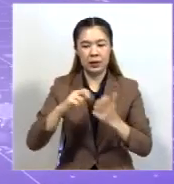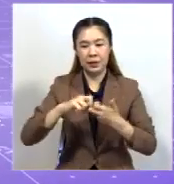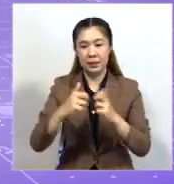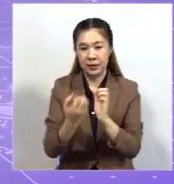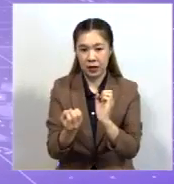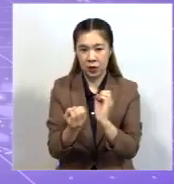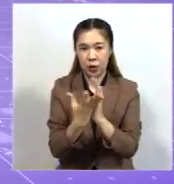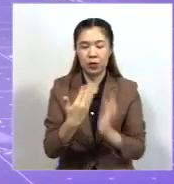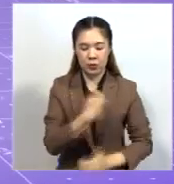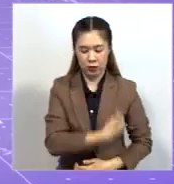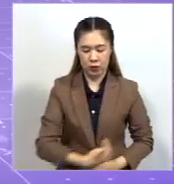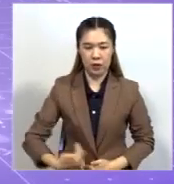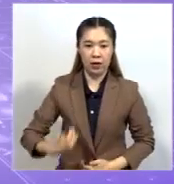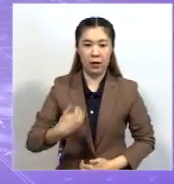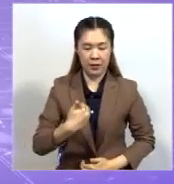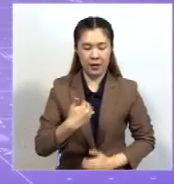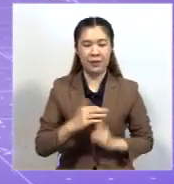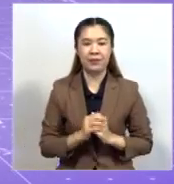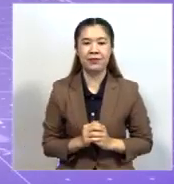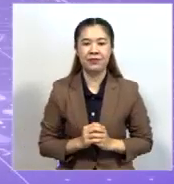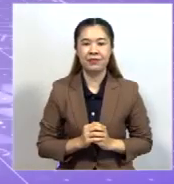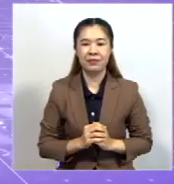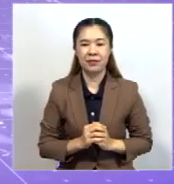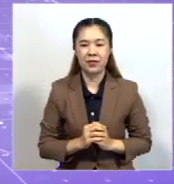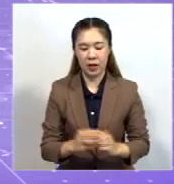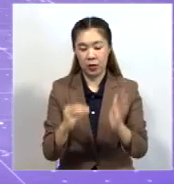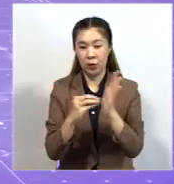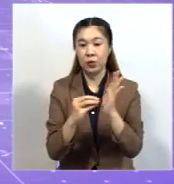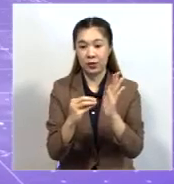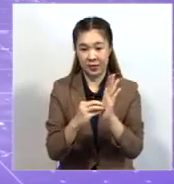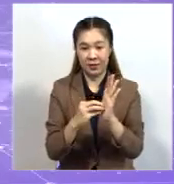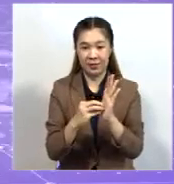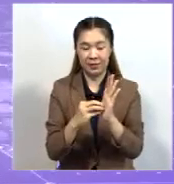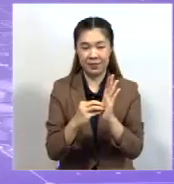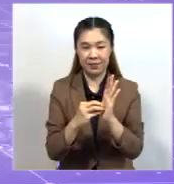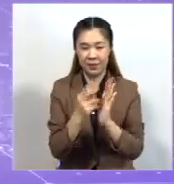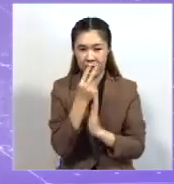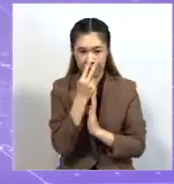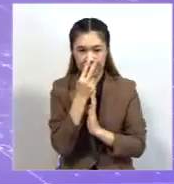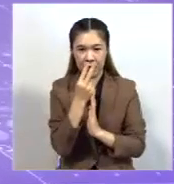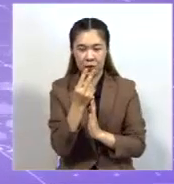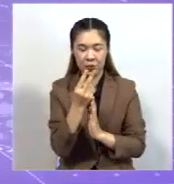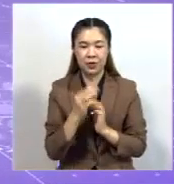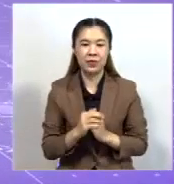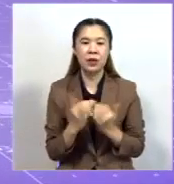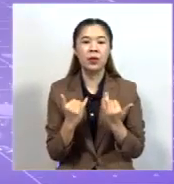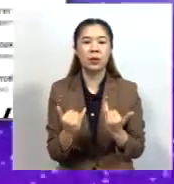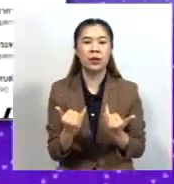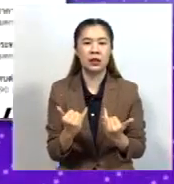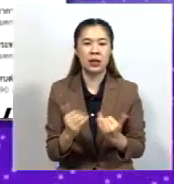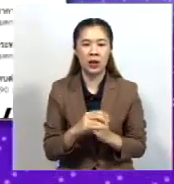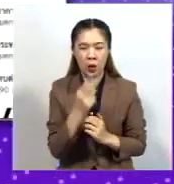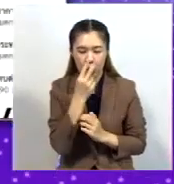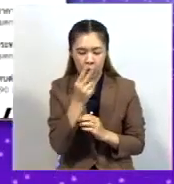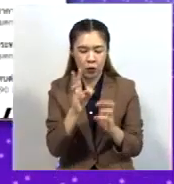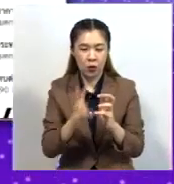ระทบต่อสุขภาพแต่ถ้าขยับมาดูในพื้นที่กรุงเทพมหานครค่ะในพื้นที่กรุงเทพมหานครวันนี้นะคะตรวจพ